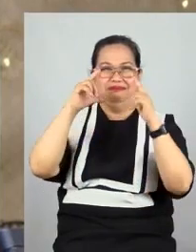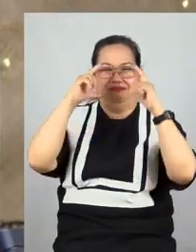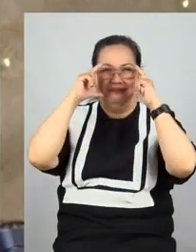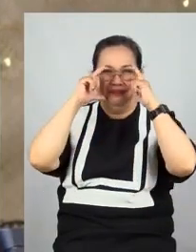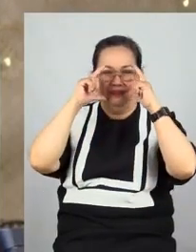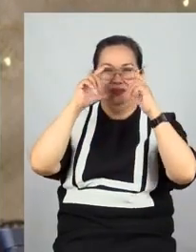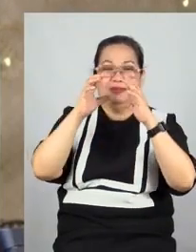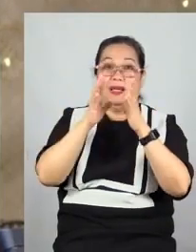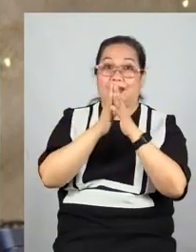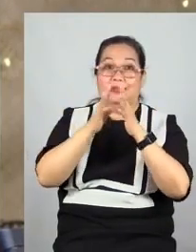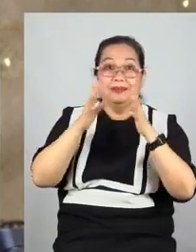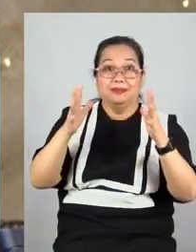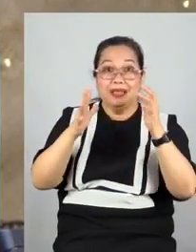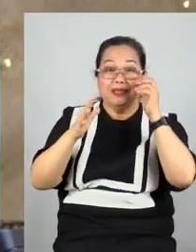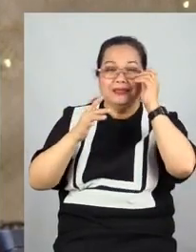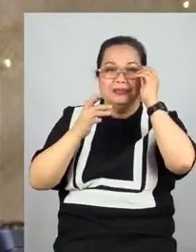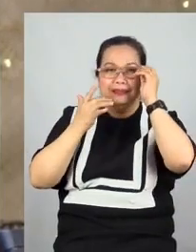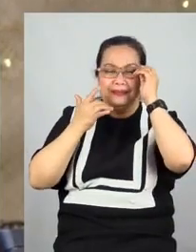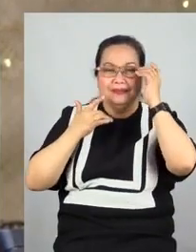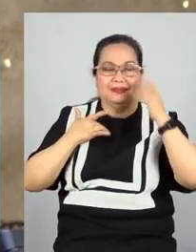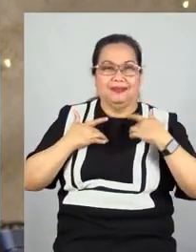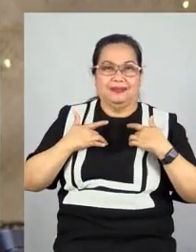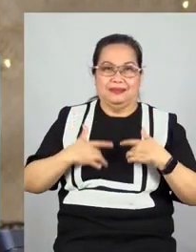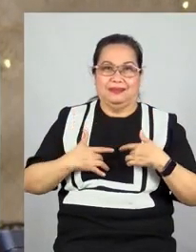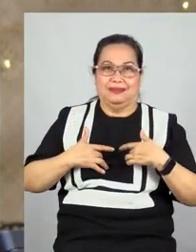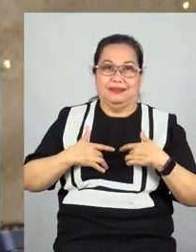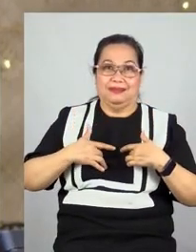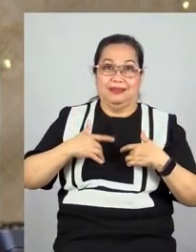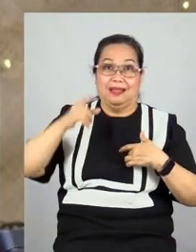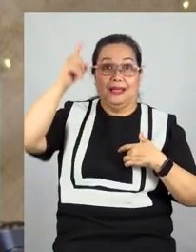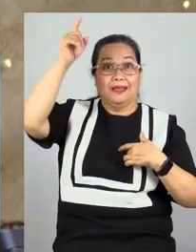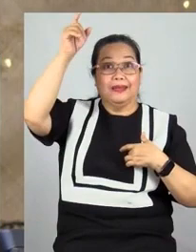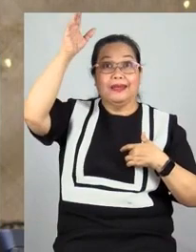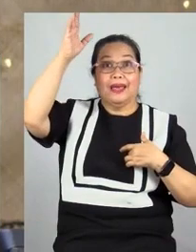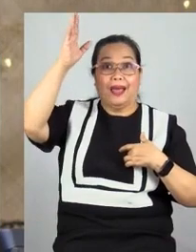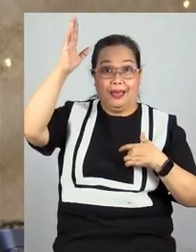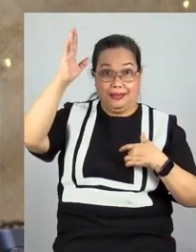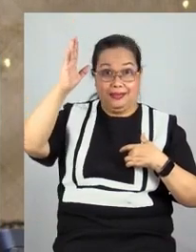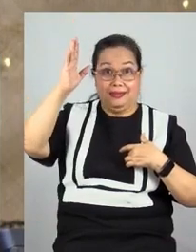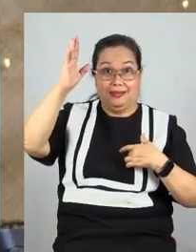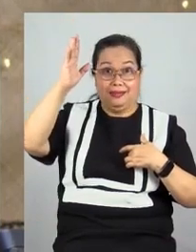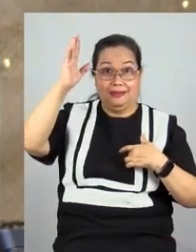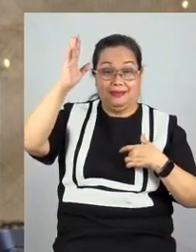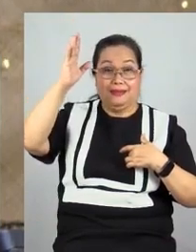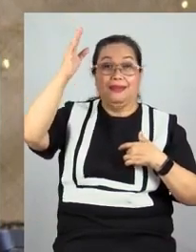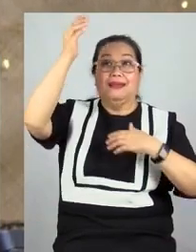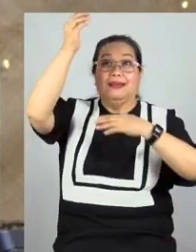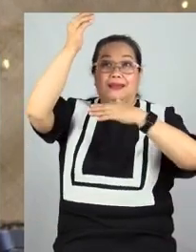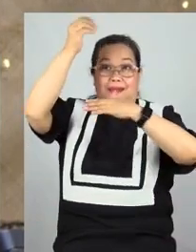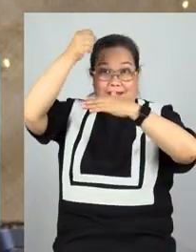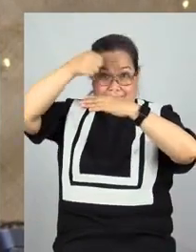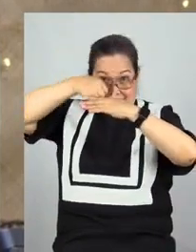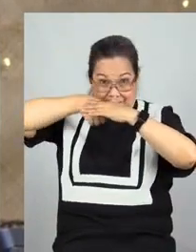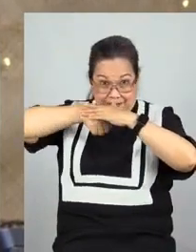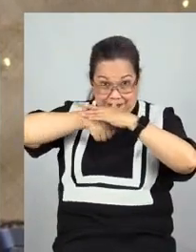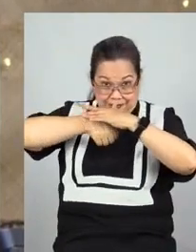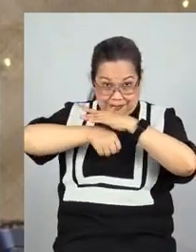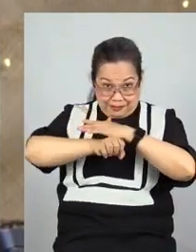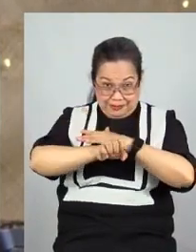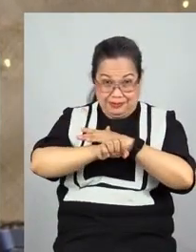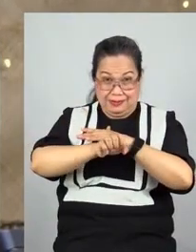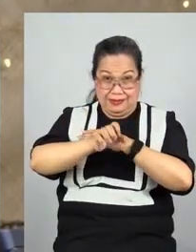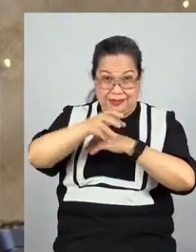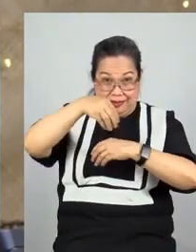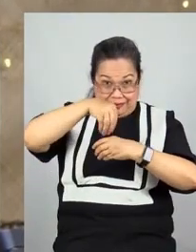Siya po ay bumaba, nagpakumbaba, upang pumasok sa